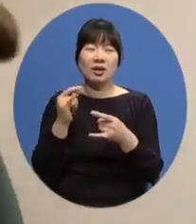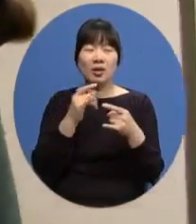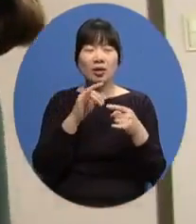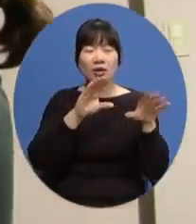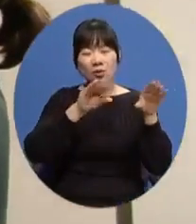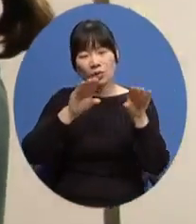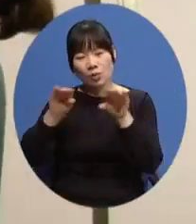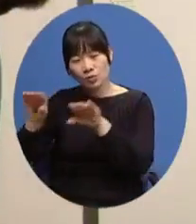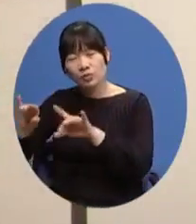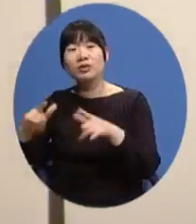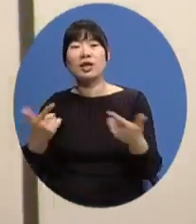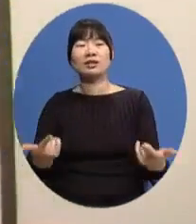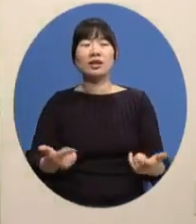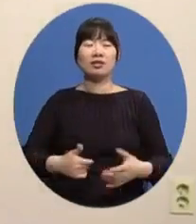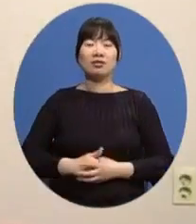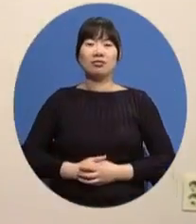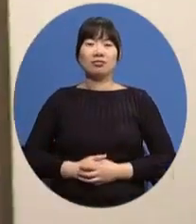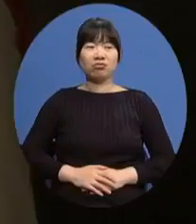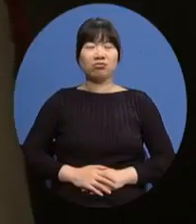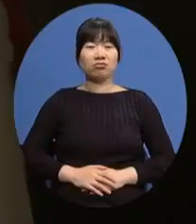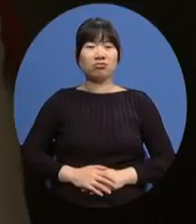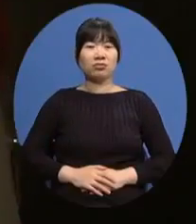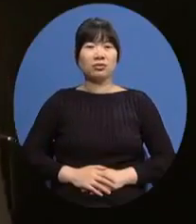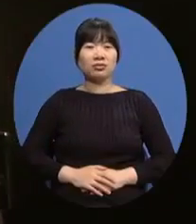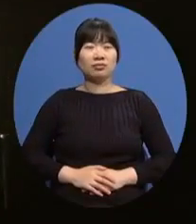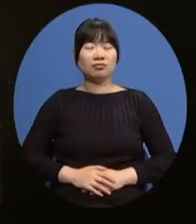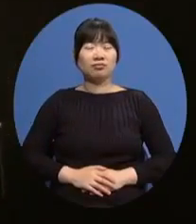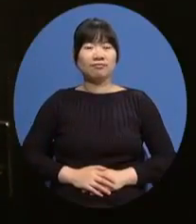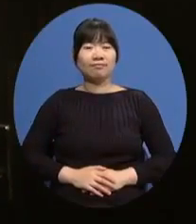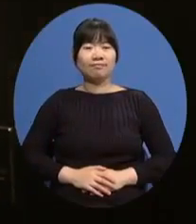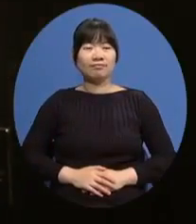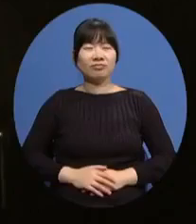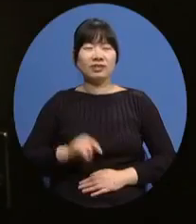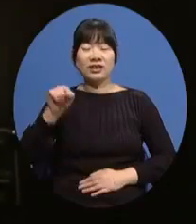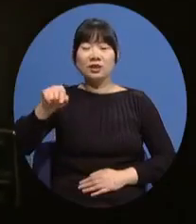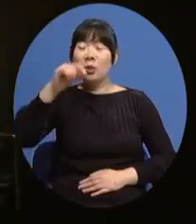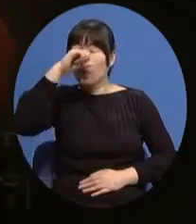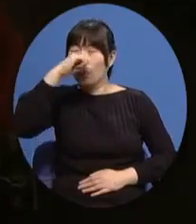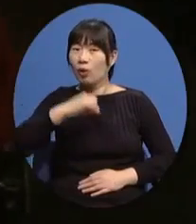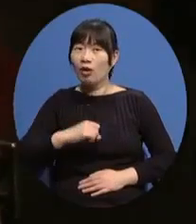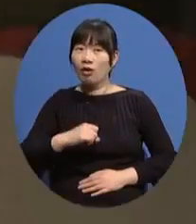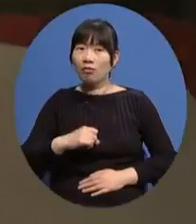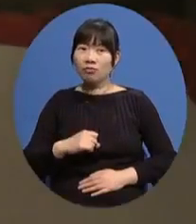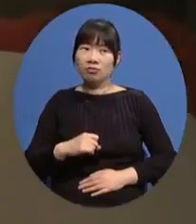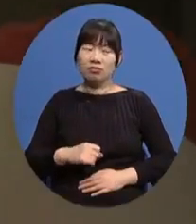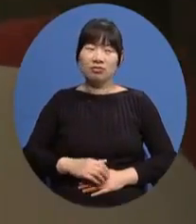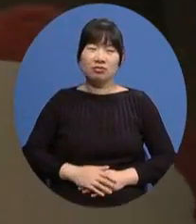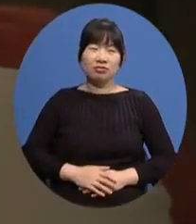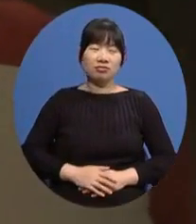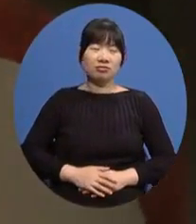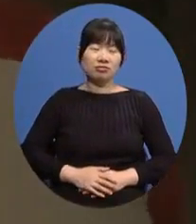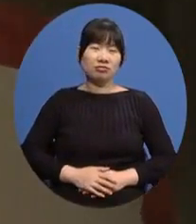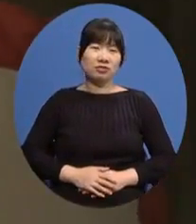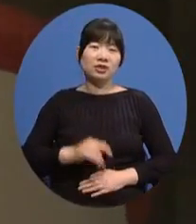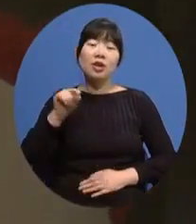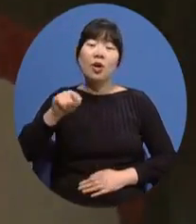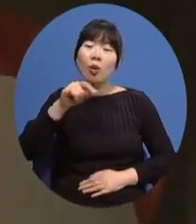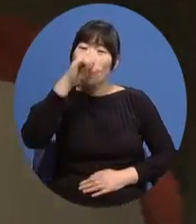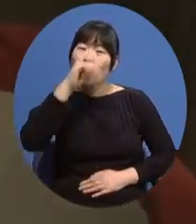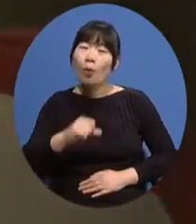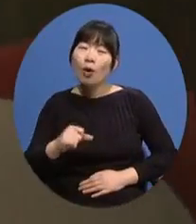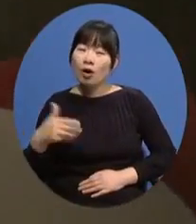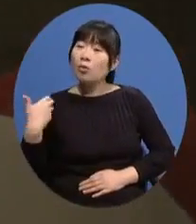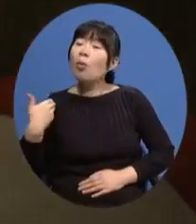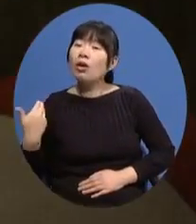고분고분하지 않는 상황. 엄마이 없어 거기. 이런 거 좋아하는 거 몰라요? 이런 거 좋아하는